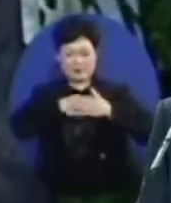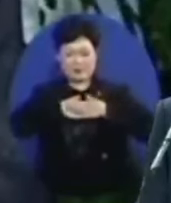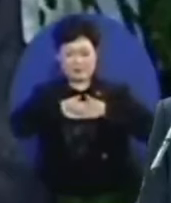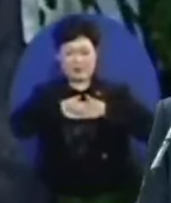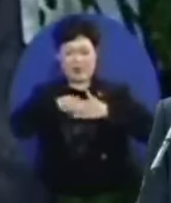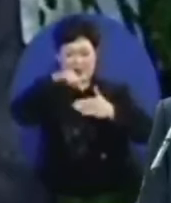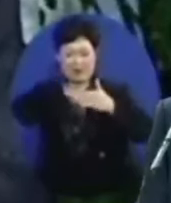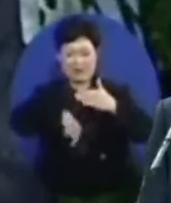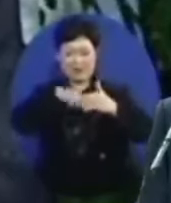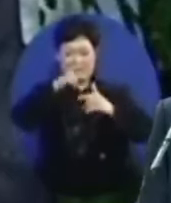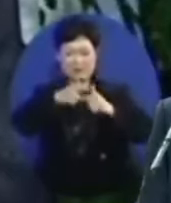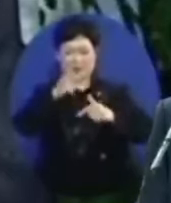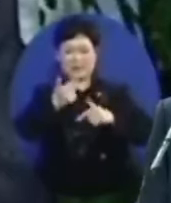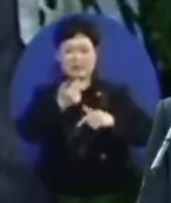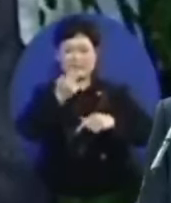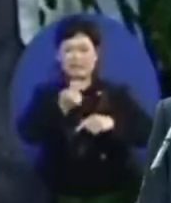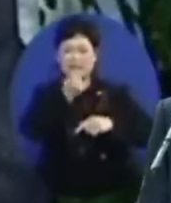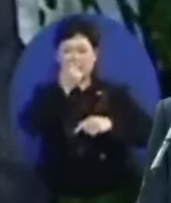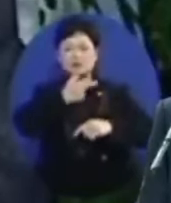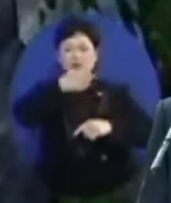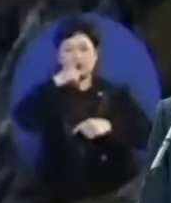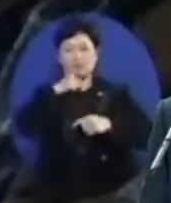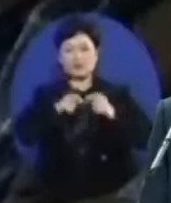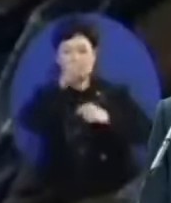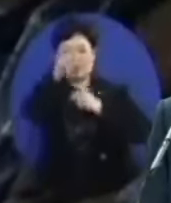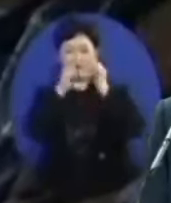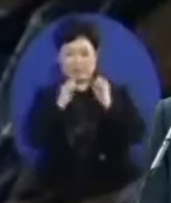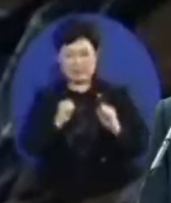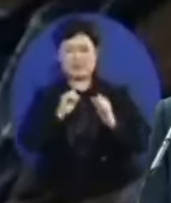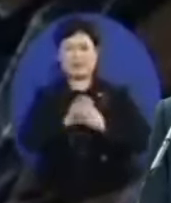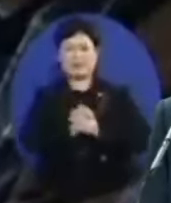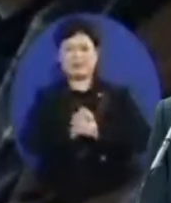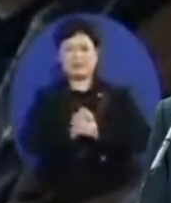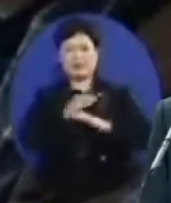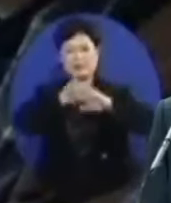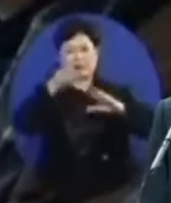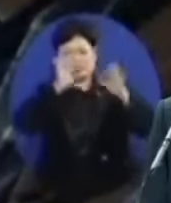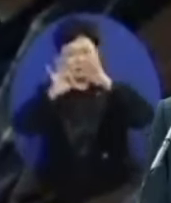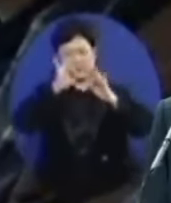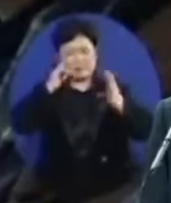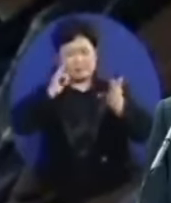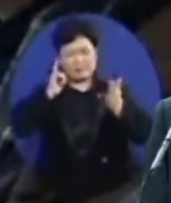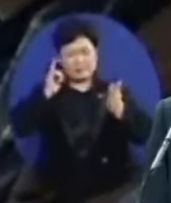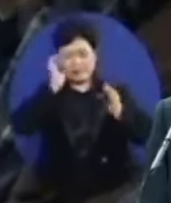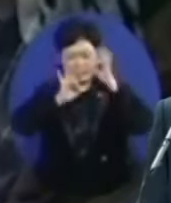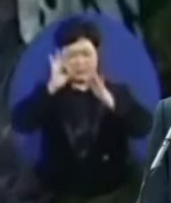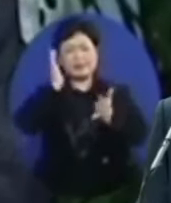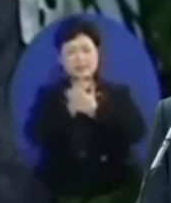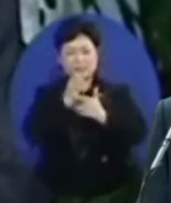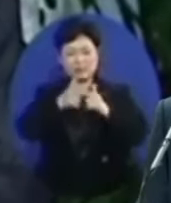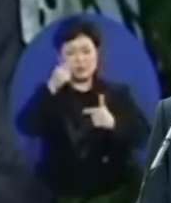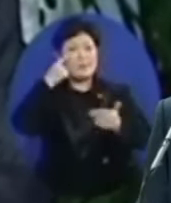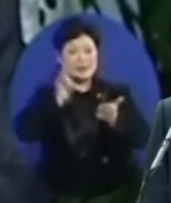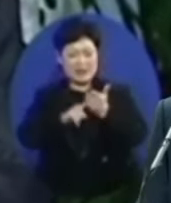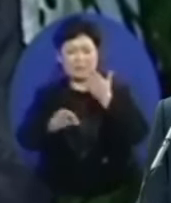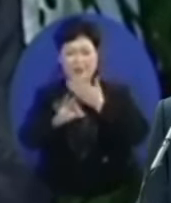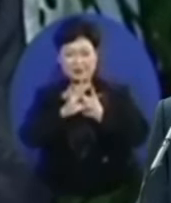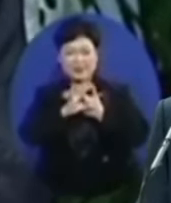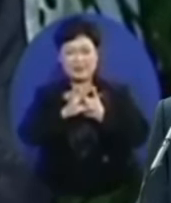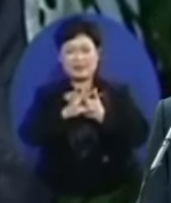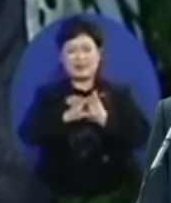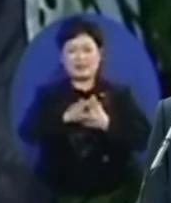예수님이 샘물로 영원히 거하시는 것입니다. 다른 것 찾지 말고 그 예수님을 찾으면 예수님에서